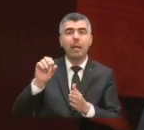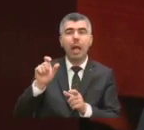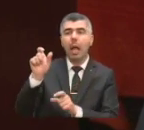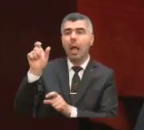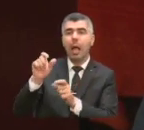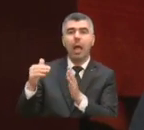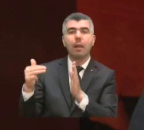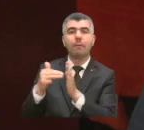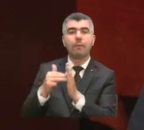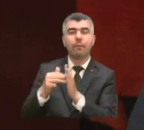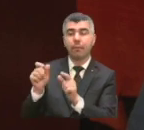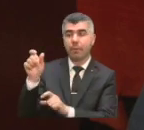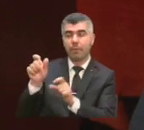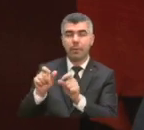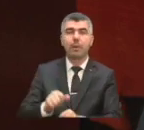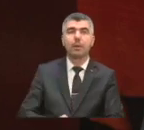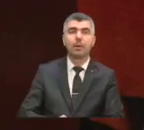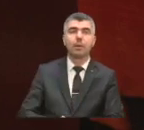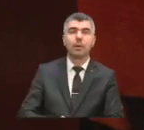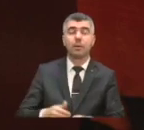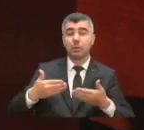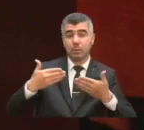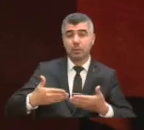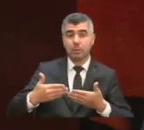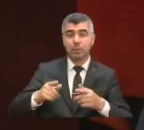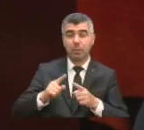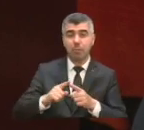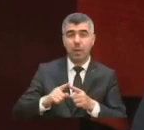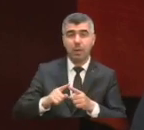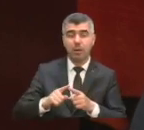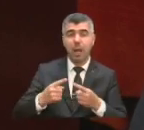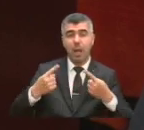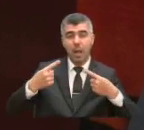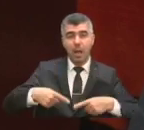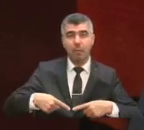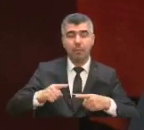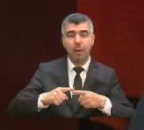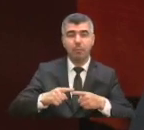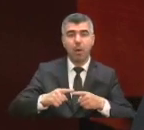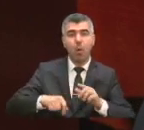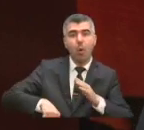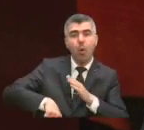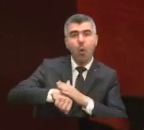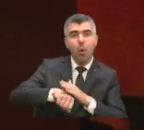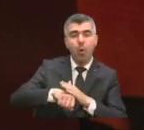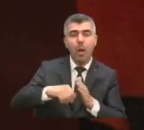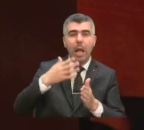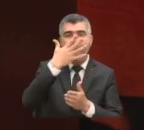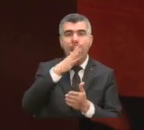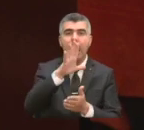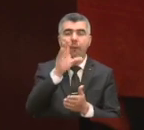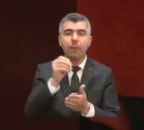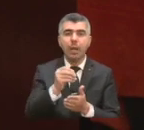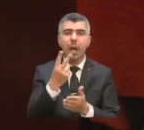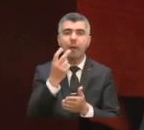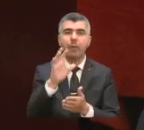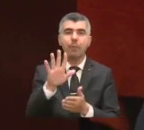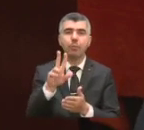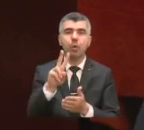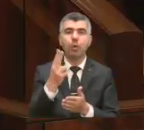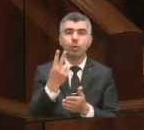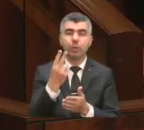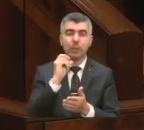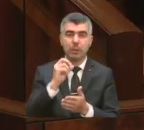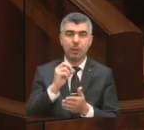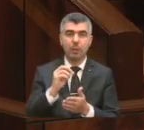وهذا المركب إن شاء الله سيحظى بشرف أولا تنظيم مباريات كأس أفريقيا سنة 25 اللي غيحصل